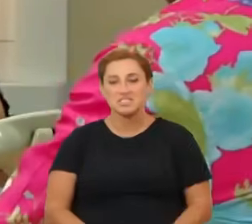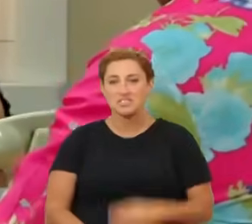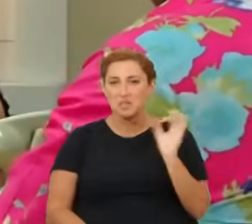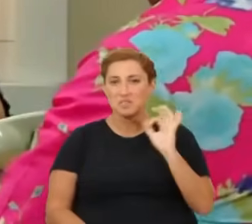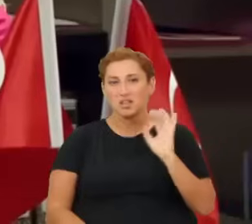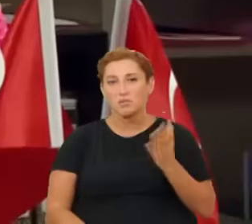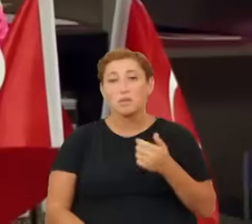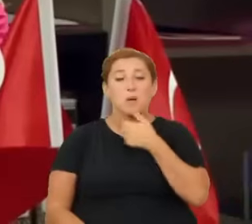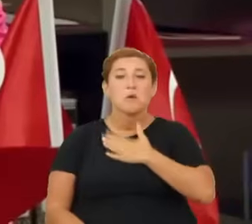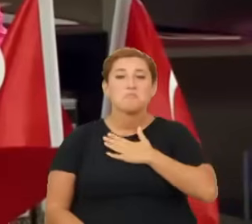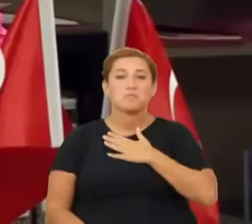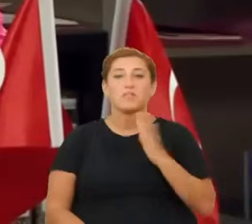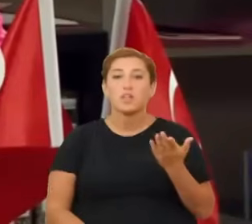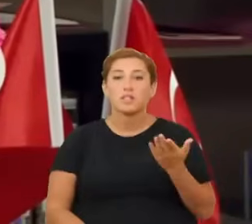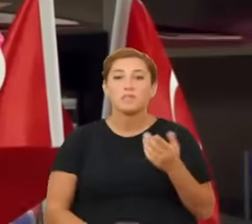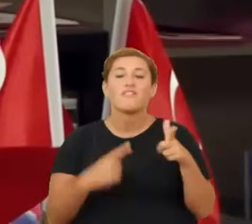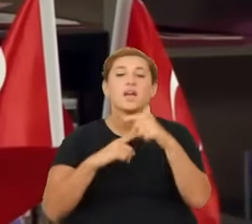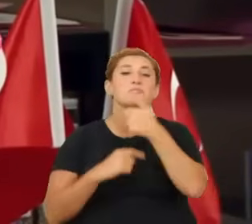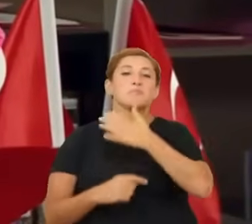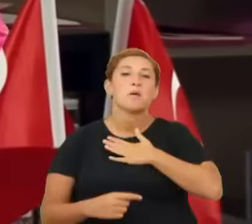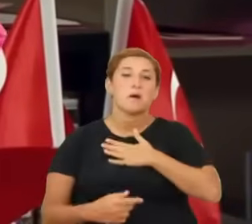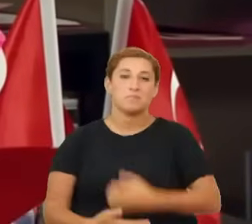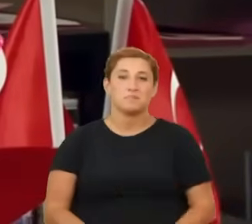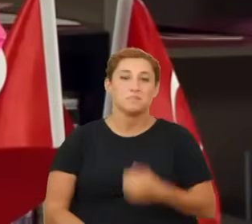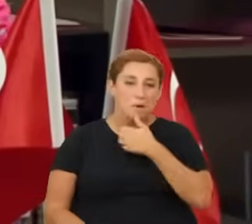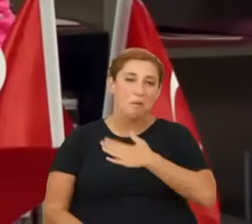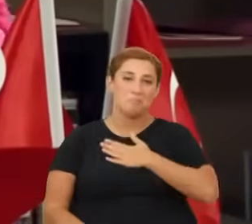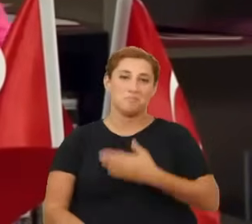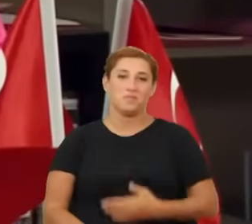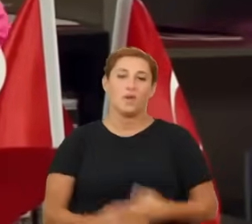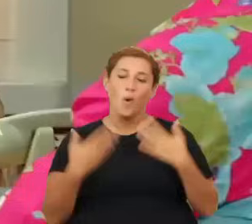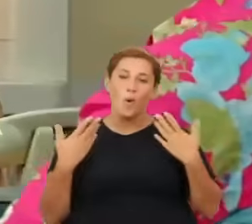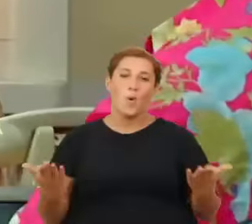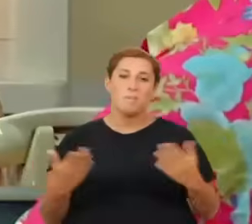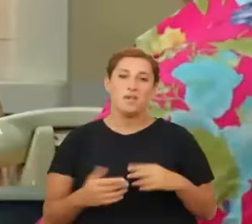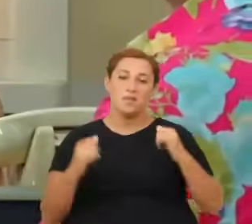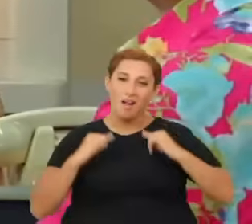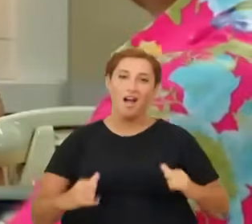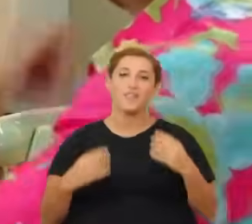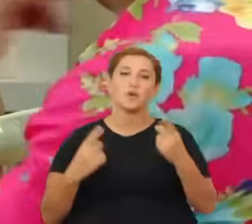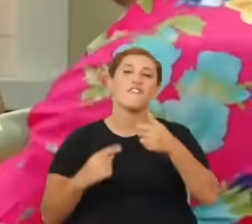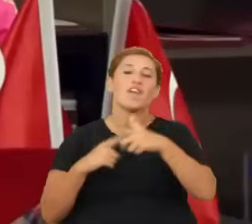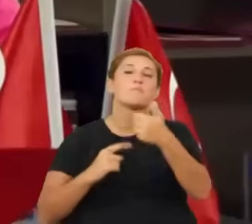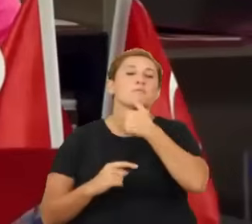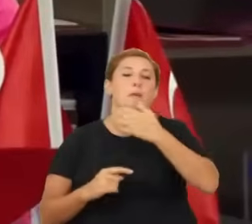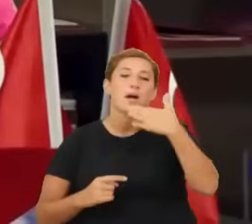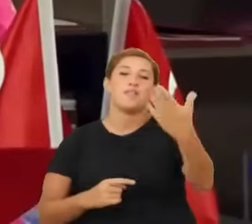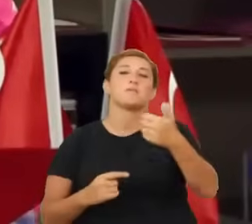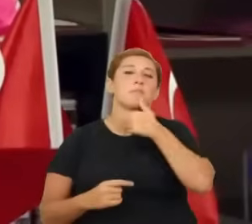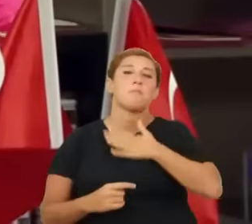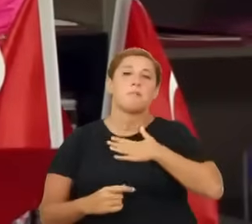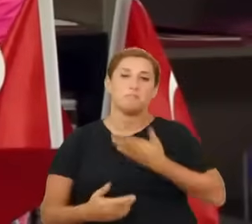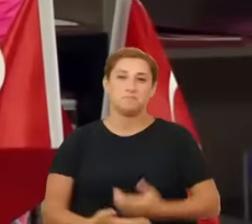Olabilir tabii canım ya. Babam. Efendim? Fehmi babam. Babam. Oh be. Rahat rahat şöyle Fehmi baba diyeyim ya.